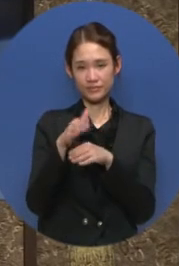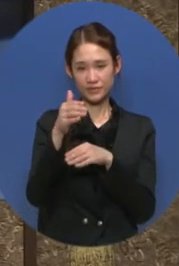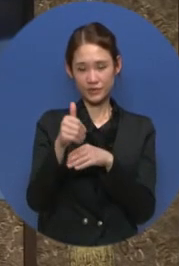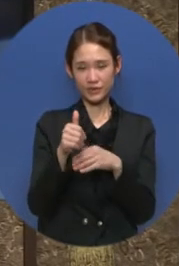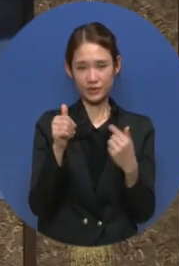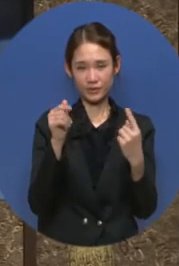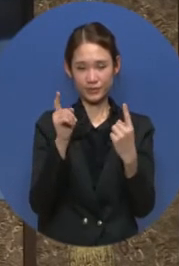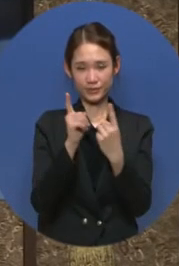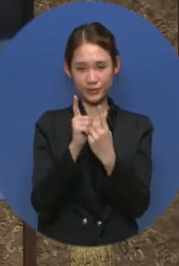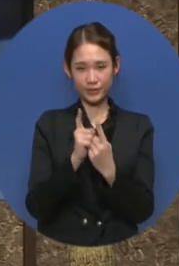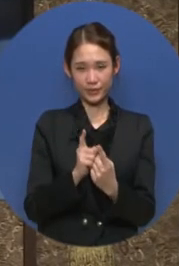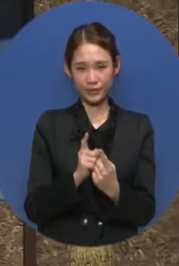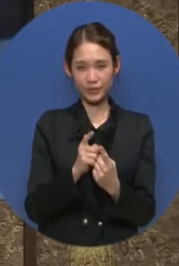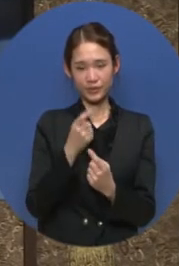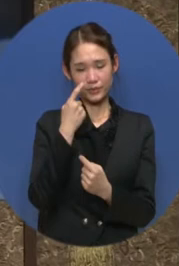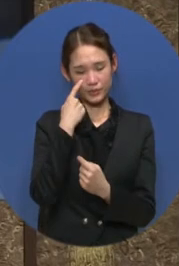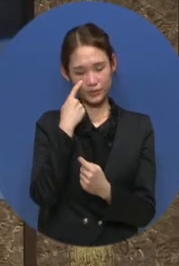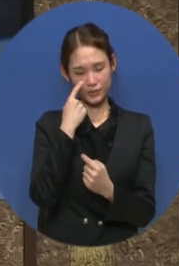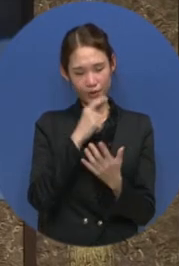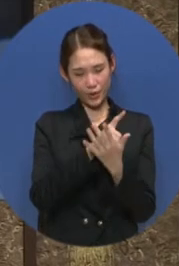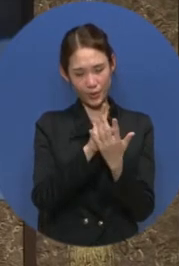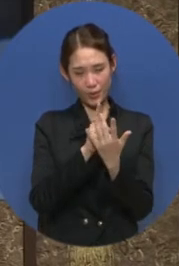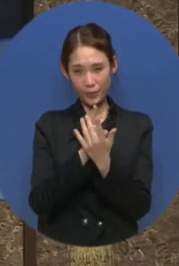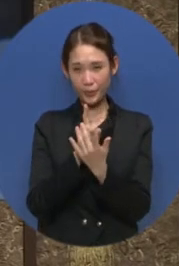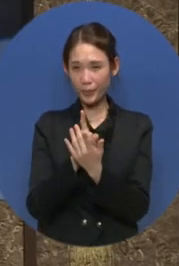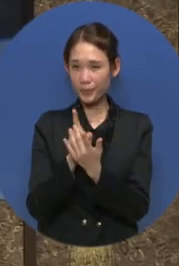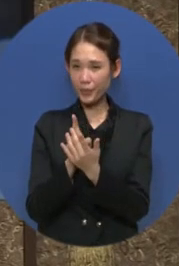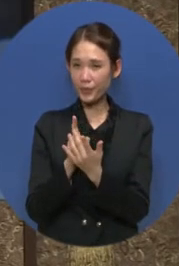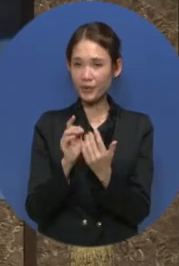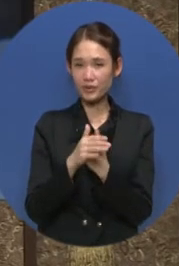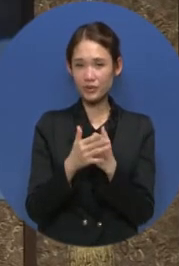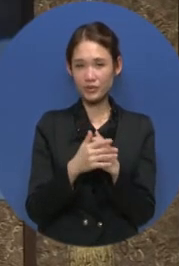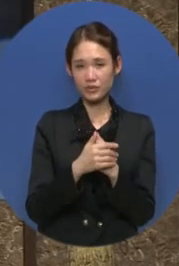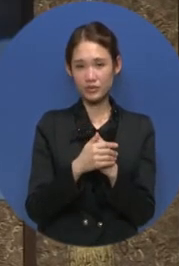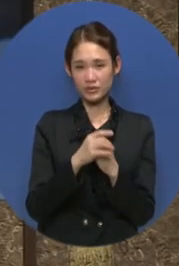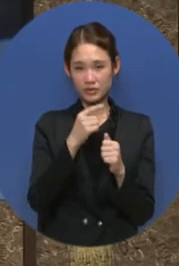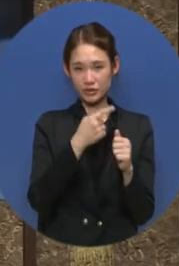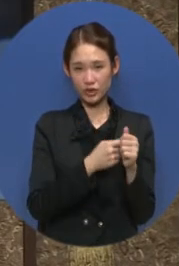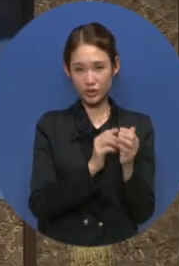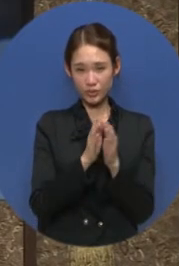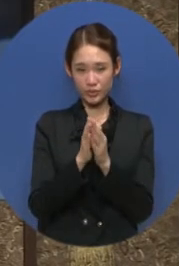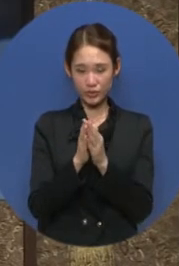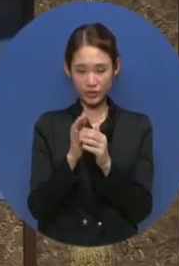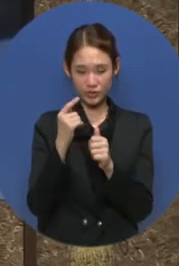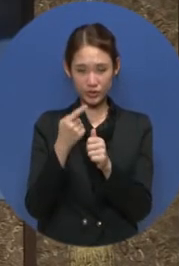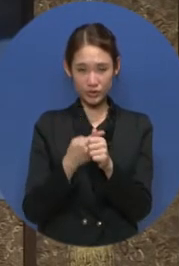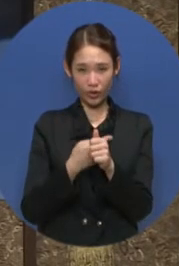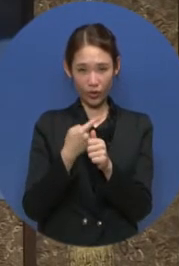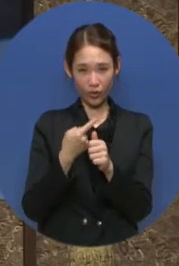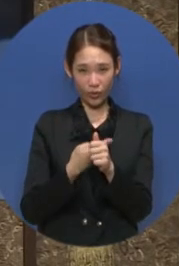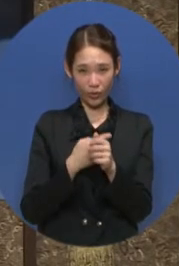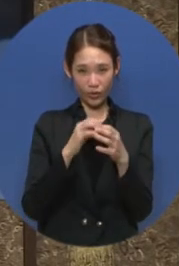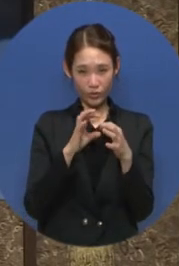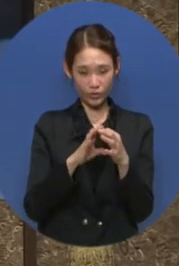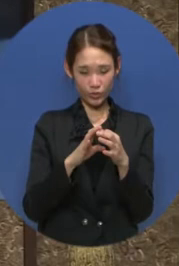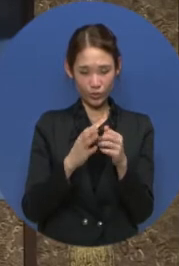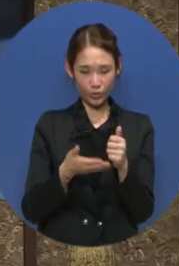이제 원장님들을 제가 이제 뵙다 보니까 네. 그쪽에서도 천연 비누라든가 이런 천연